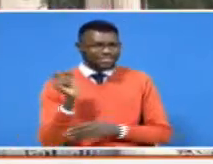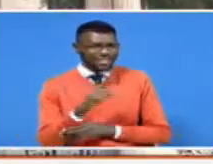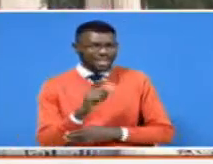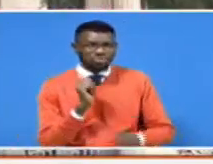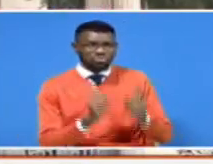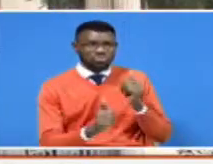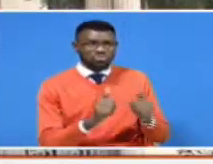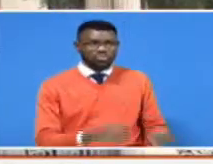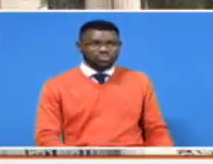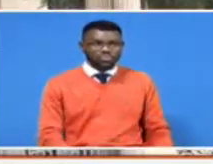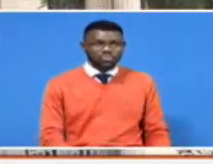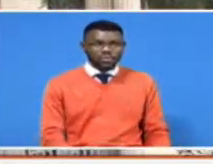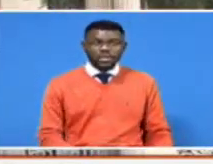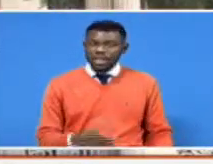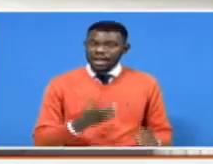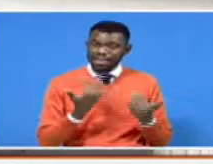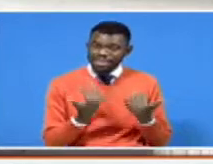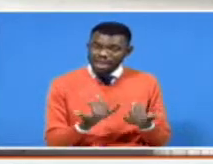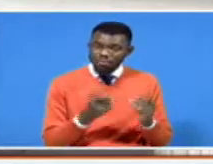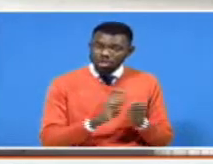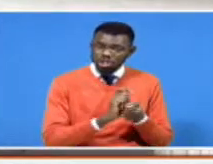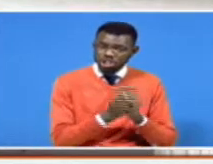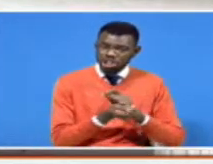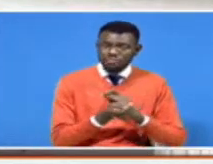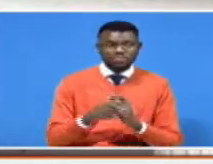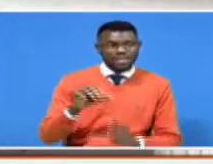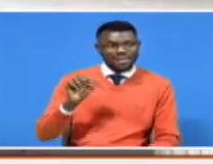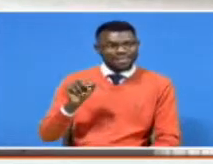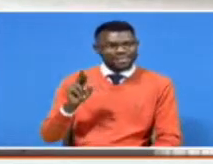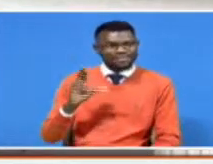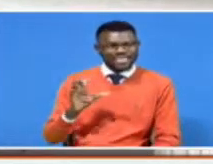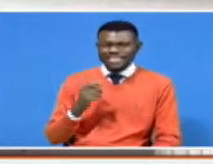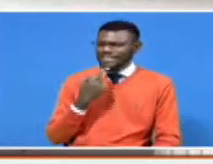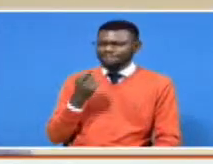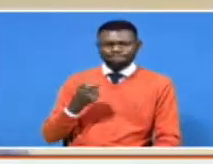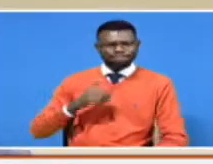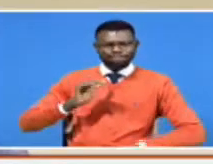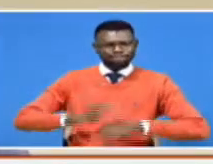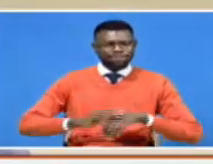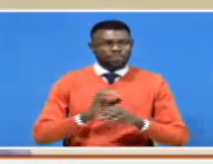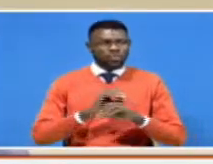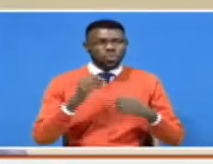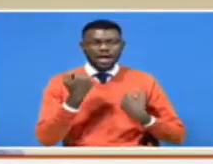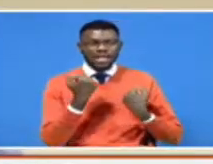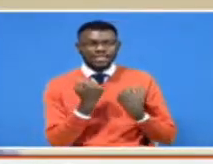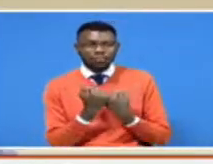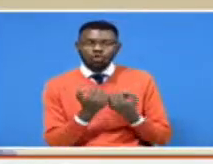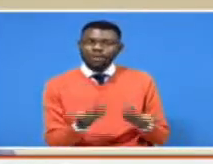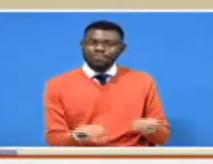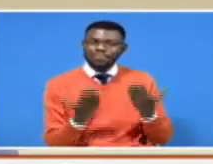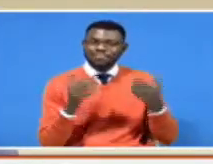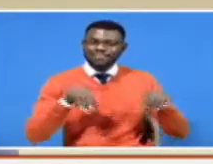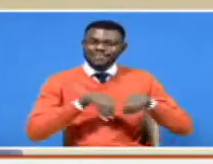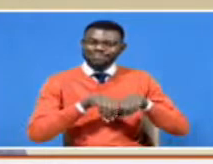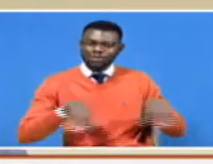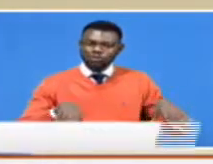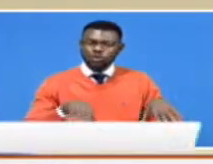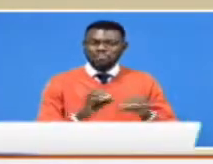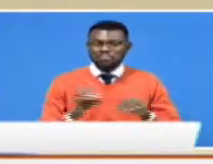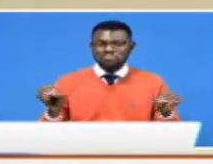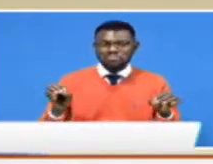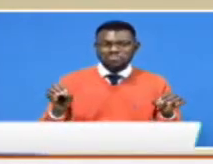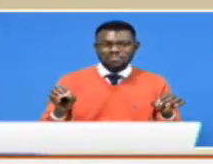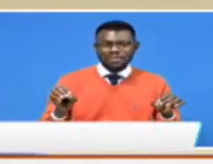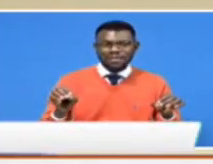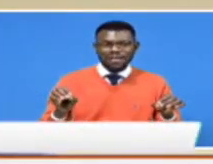According to the ward reps, changes effected by the SRC are an affront to devolution. Lazima tuchunge mambo ya devolution. Na devolution inaanza